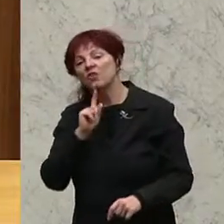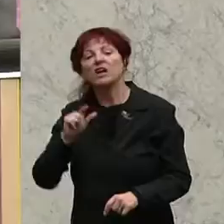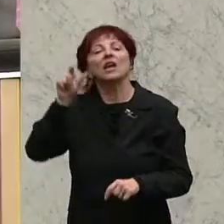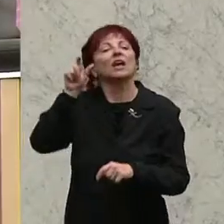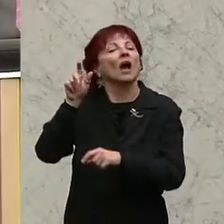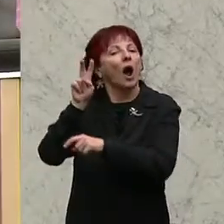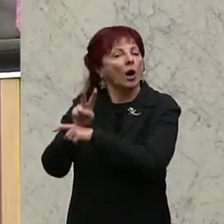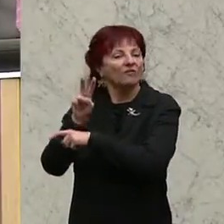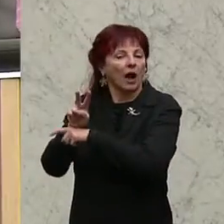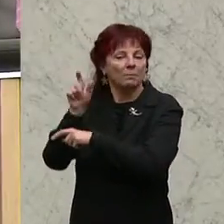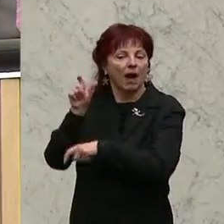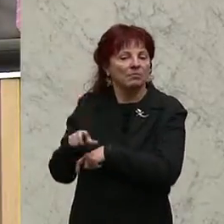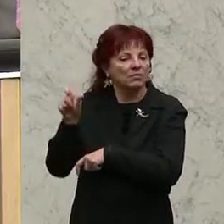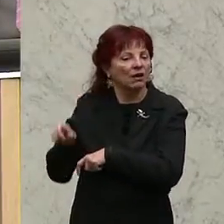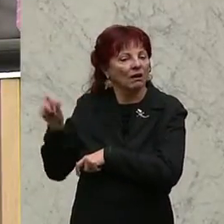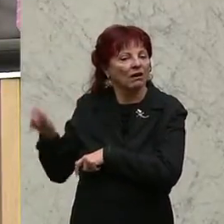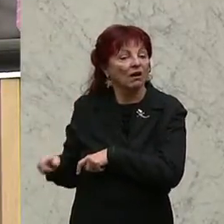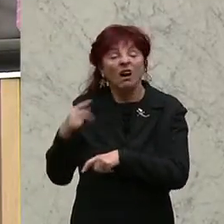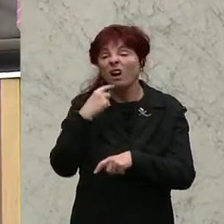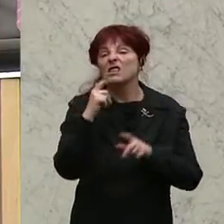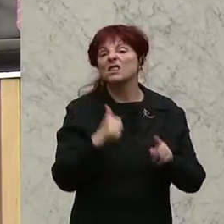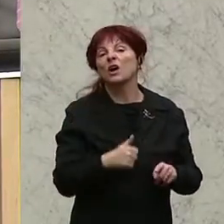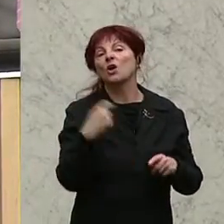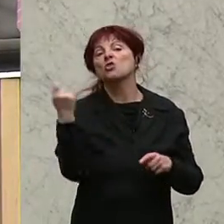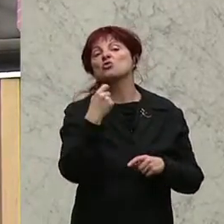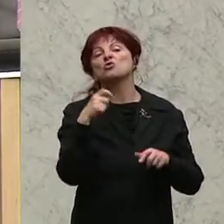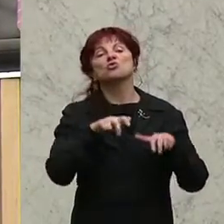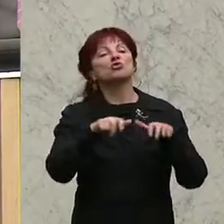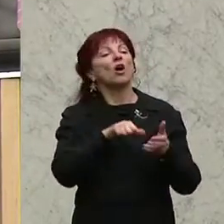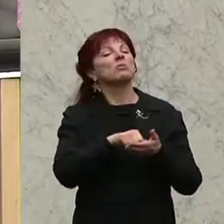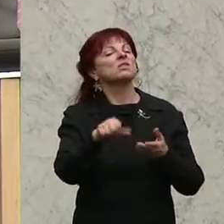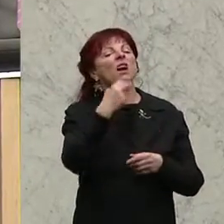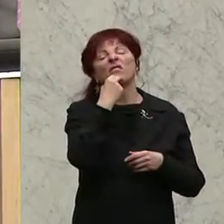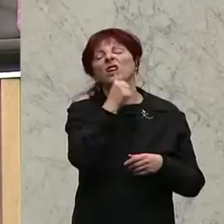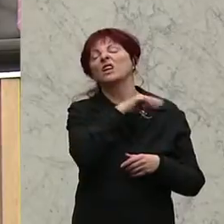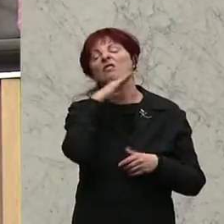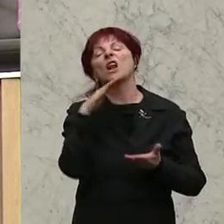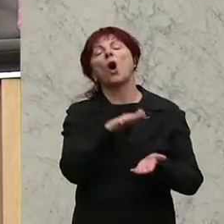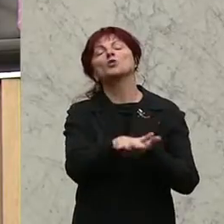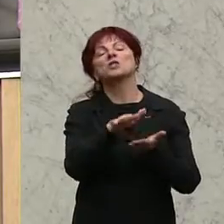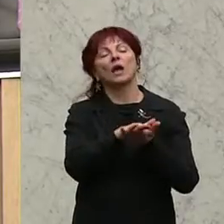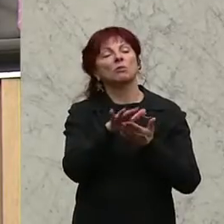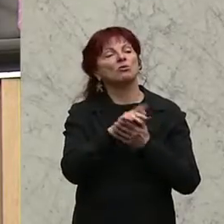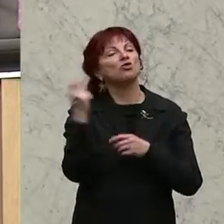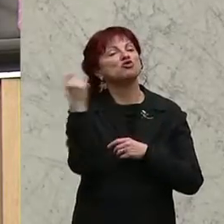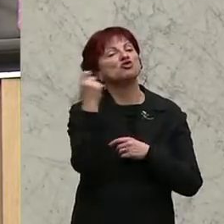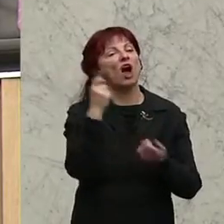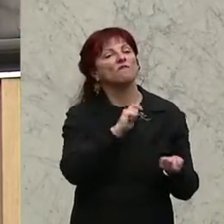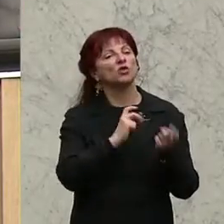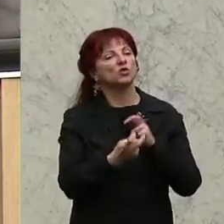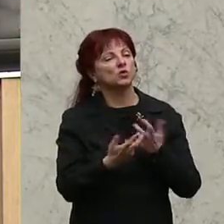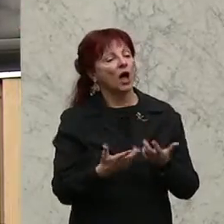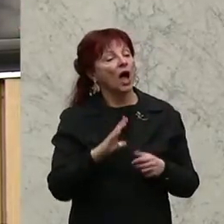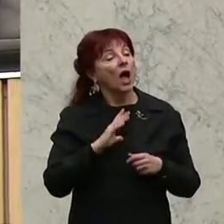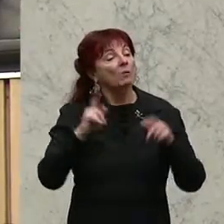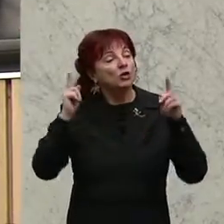okay, was interessiert es die Steuerzahlerinnen und Steuerzahler? Die wollen nicht viel für einen Strafvollzug ausgeben. Man darf aber nie vergessen, dass ein